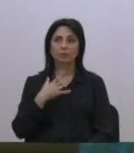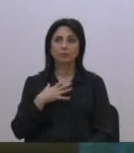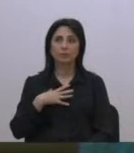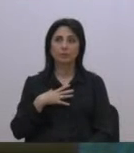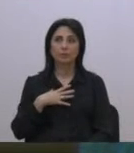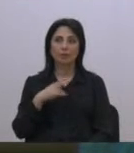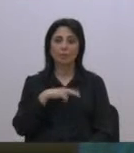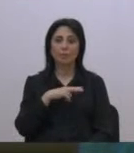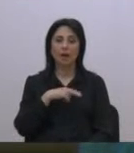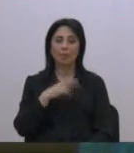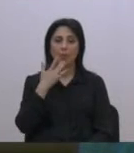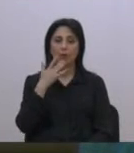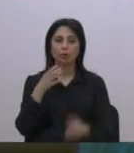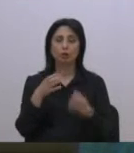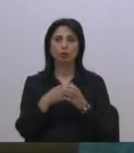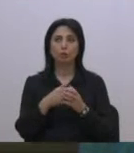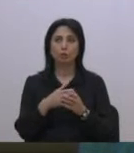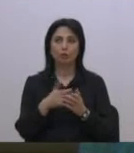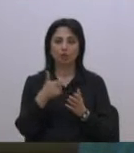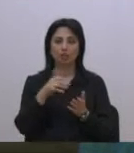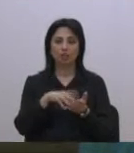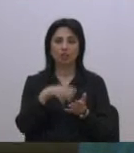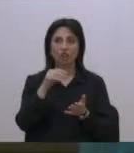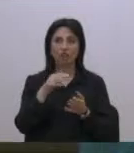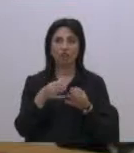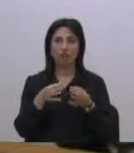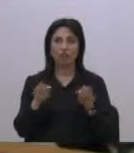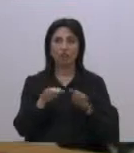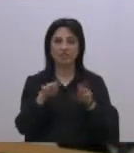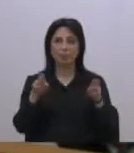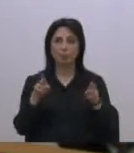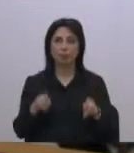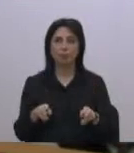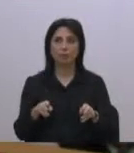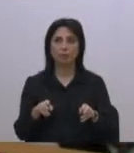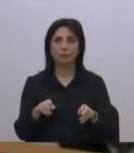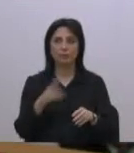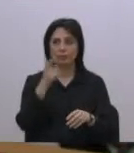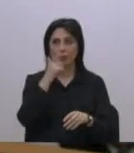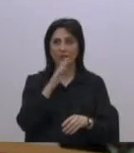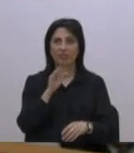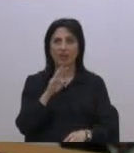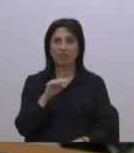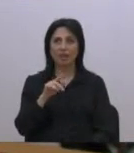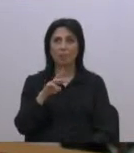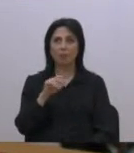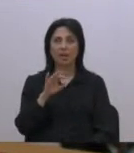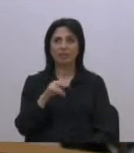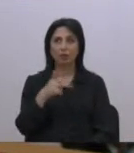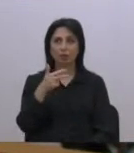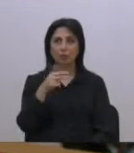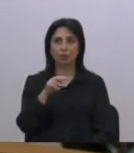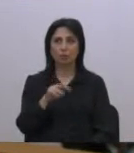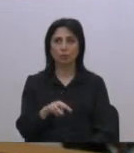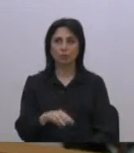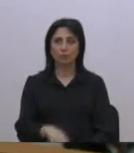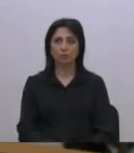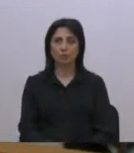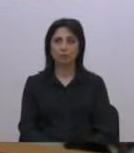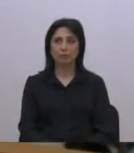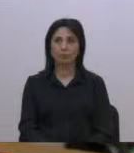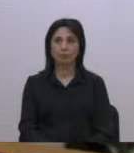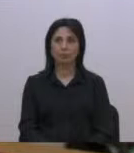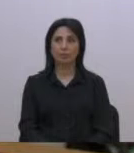საქართველოს პარლამენტის პოლიტიკური ჯგუფის გირჩის თავისუფალი ტრიბუნა, ბატონი ვახტანგ მეგრელიშვილი 30 წუთი.